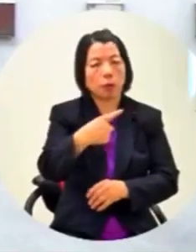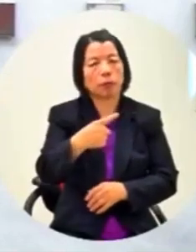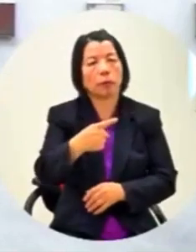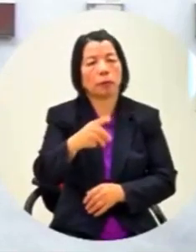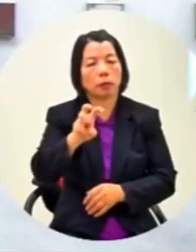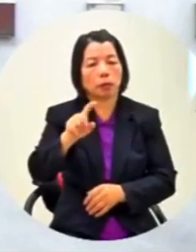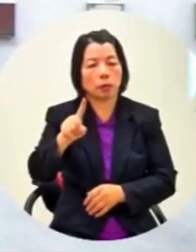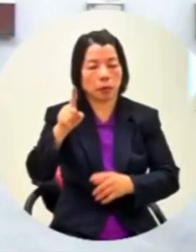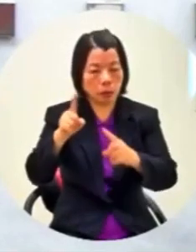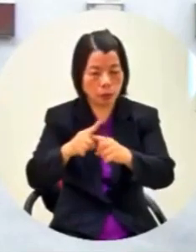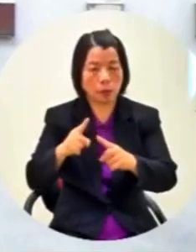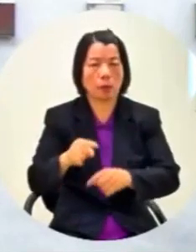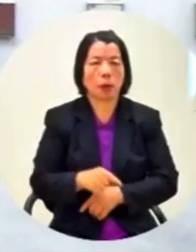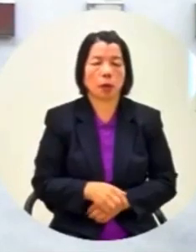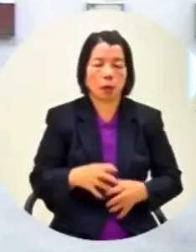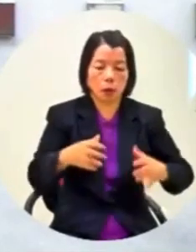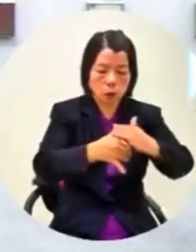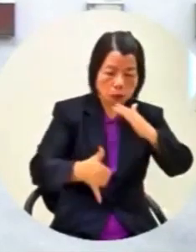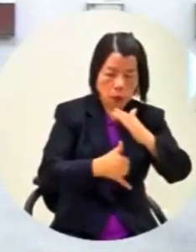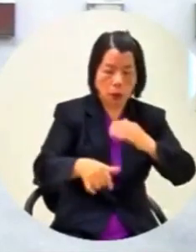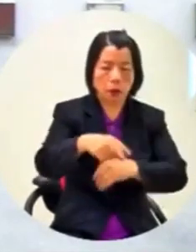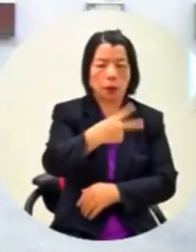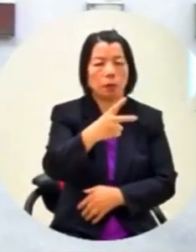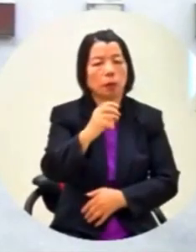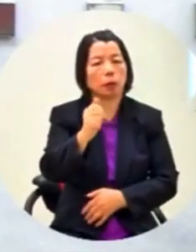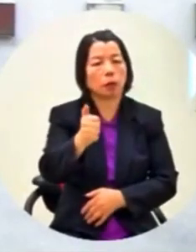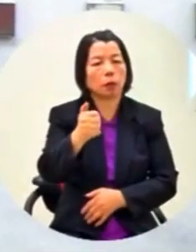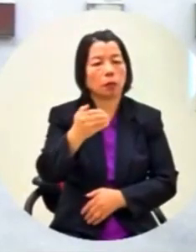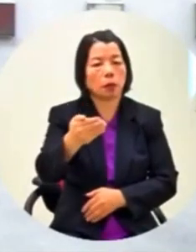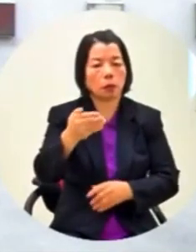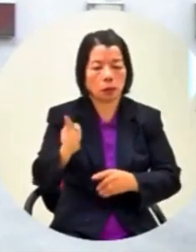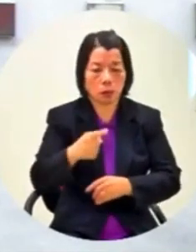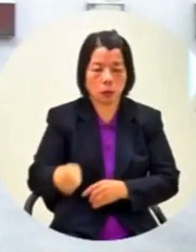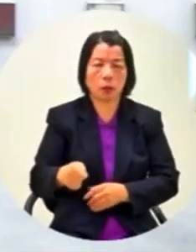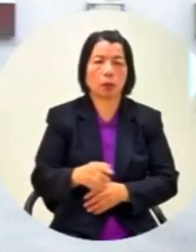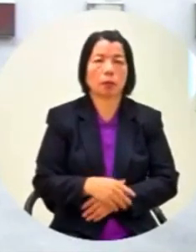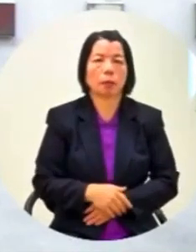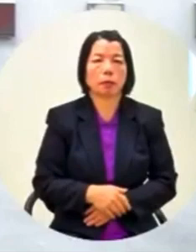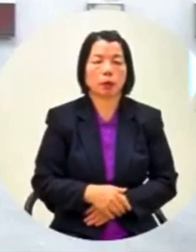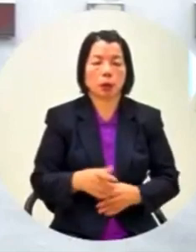3131人，居家隔离259人，